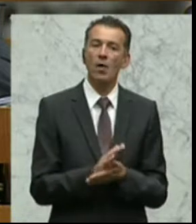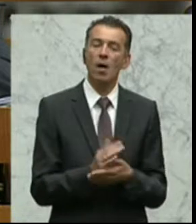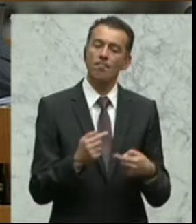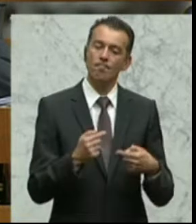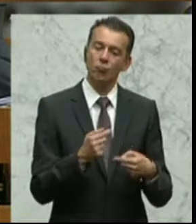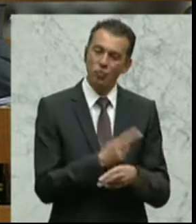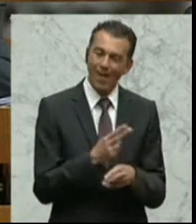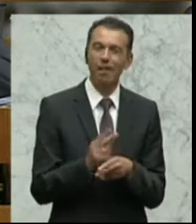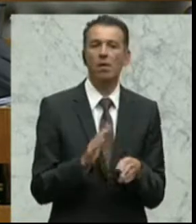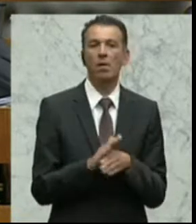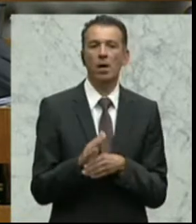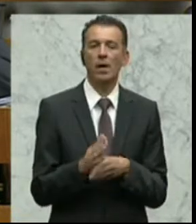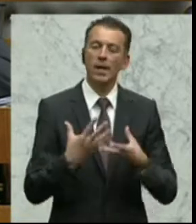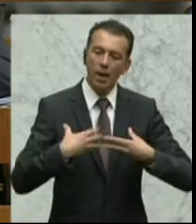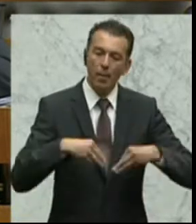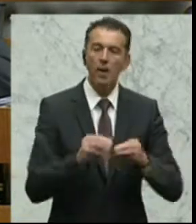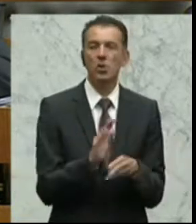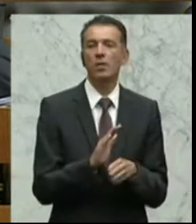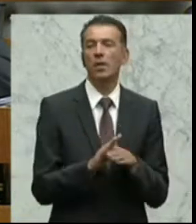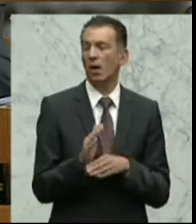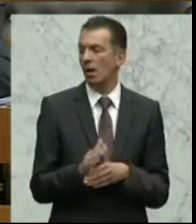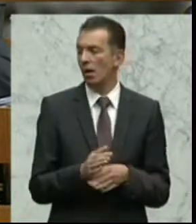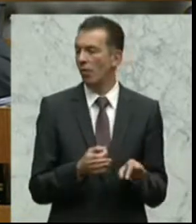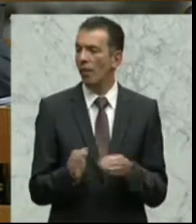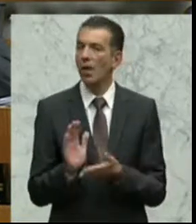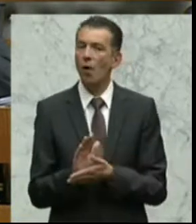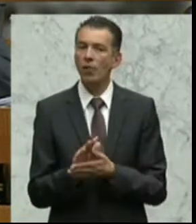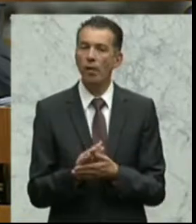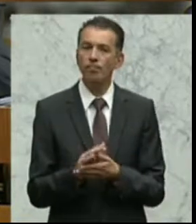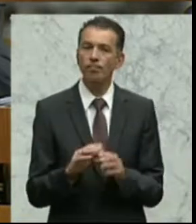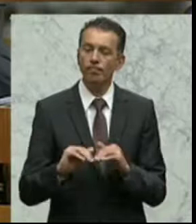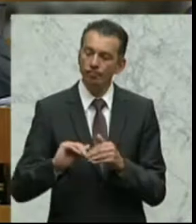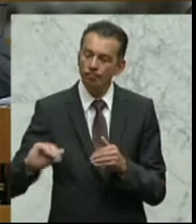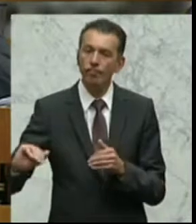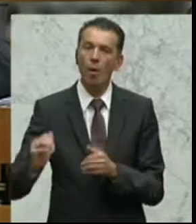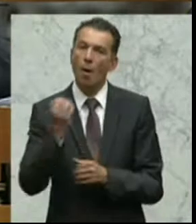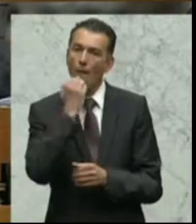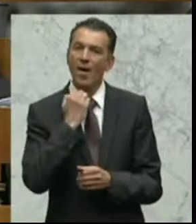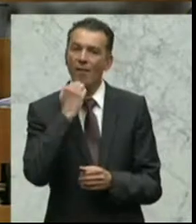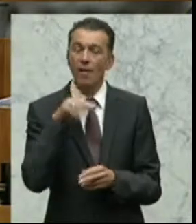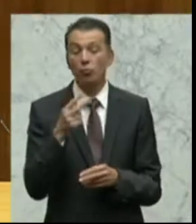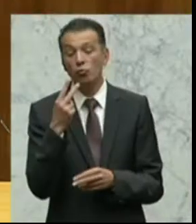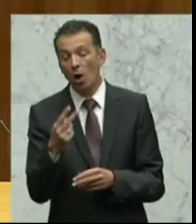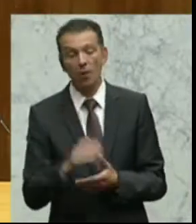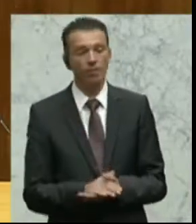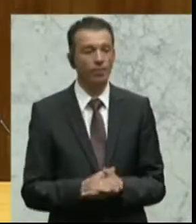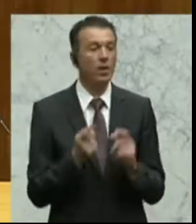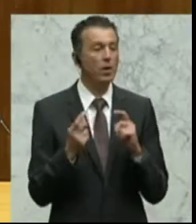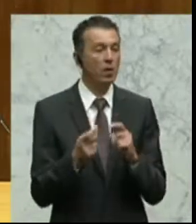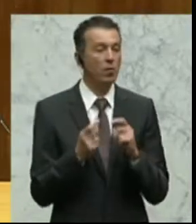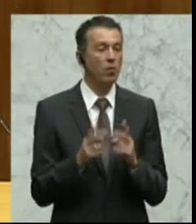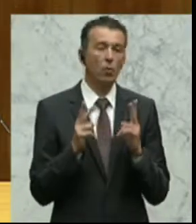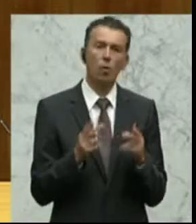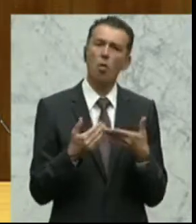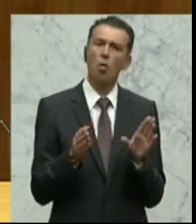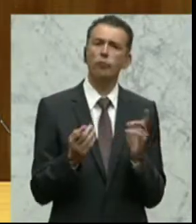oder gemeinschaftlich und welche privat. Das heißt, das muss man sich einmal anschauen und das ist eine Debatte, über die kann man reden. Aber das